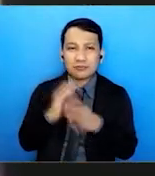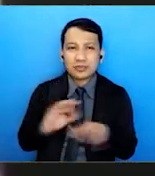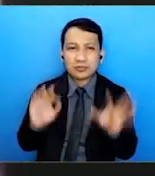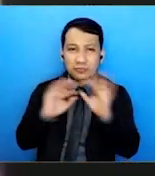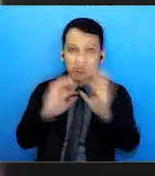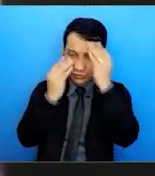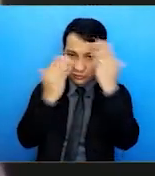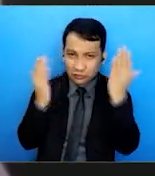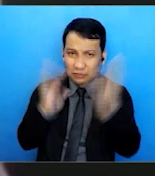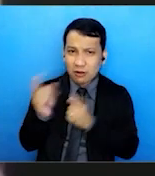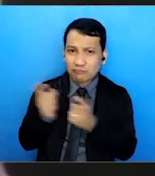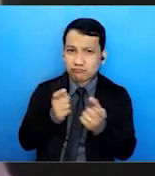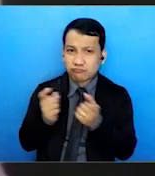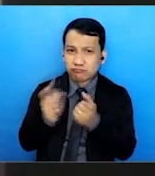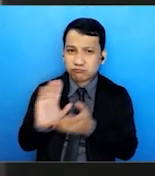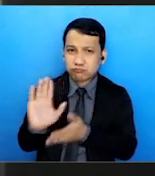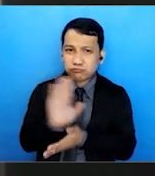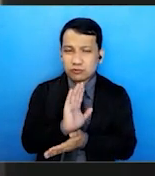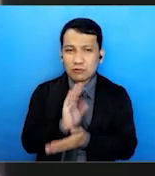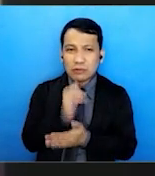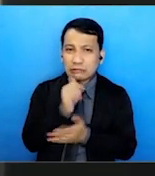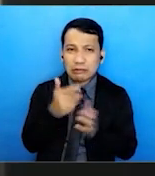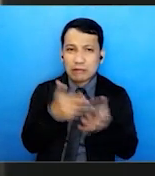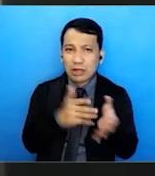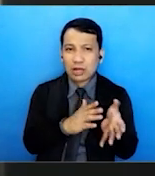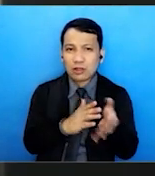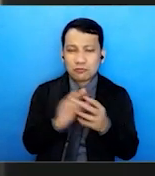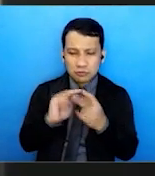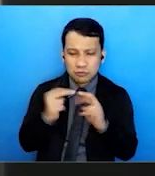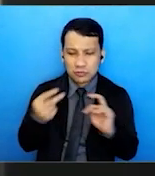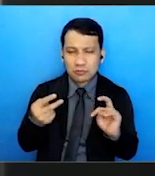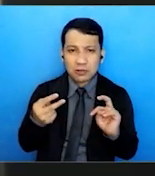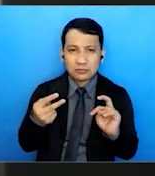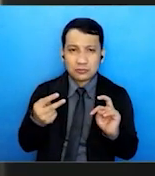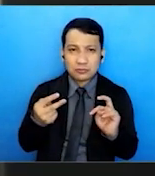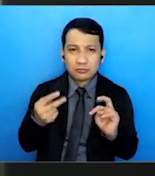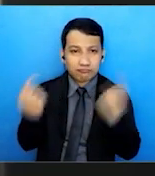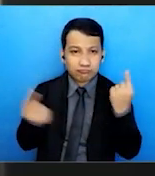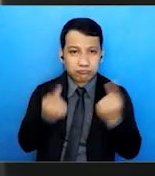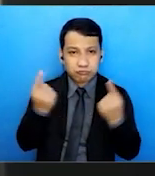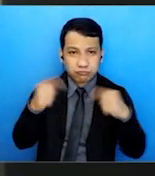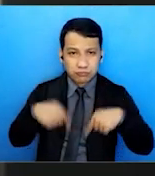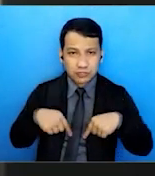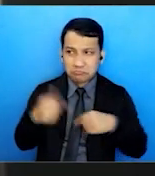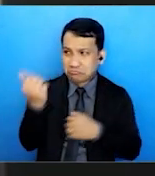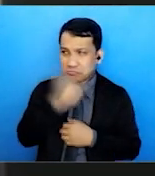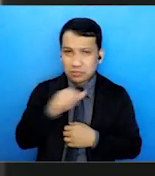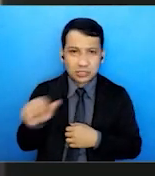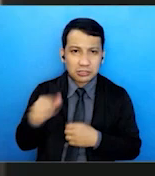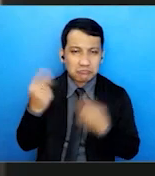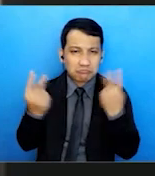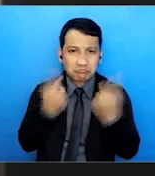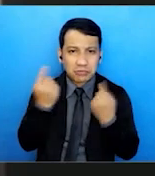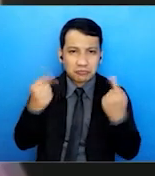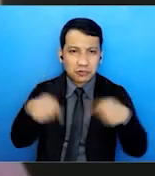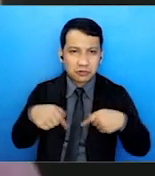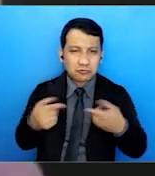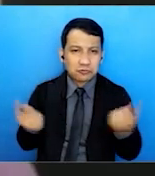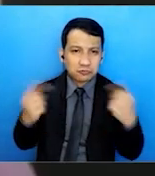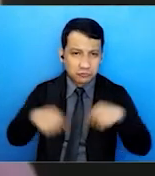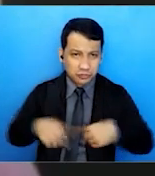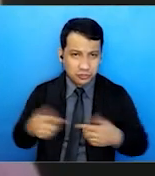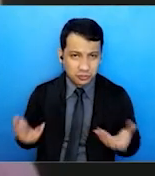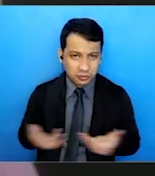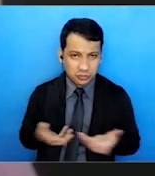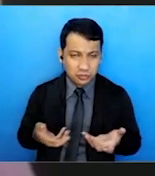border controls so that we don't allow variants of concern or even variants of interest to come in. So in the